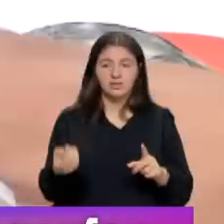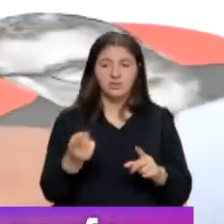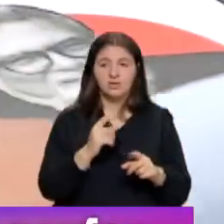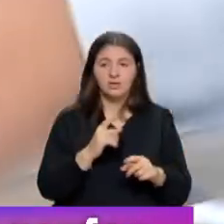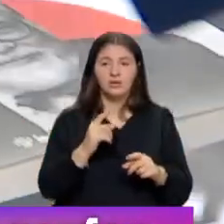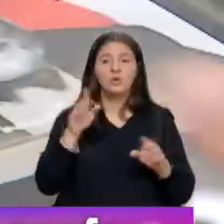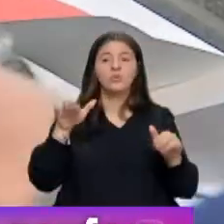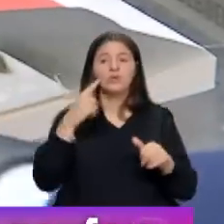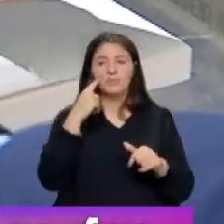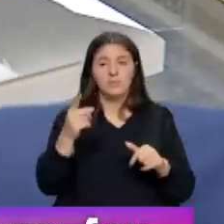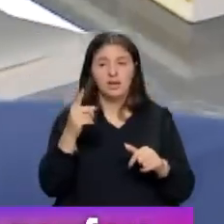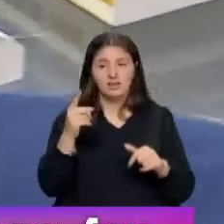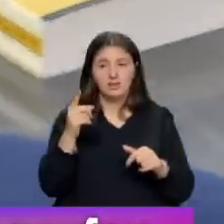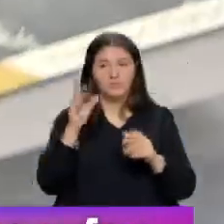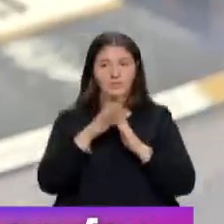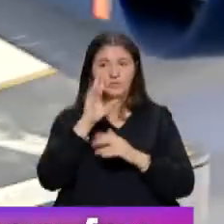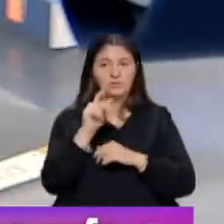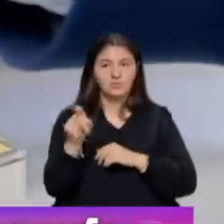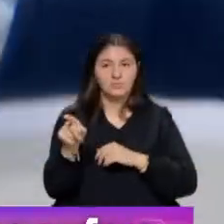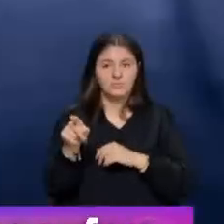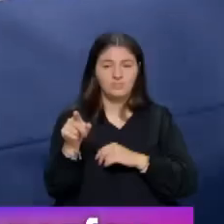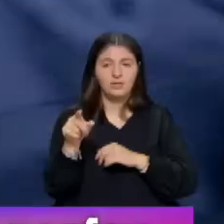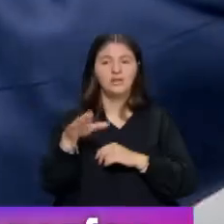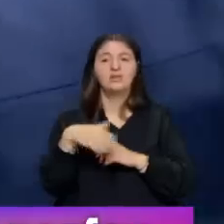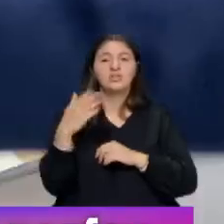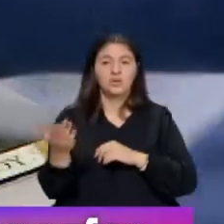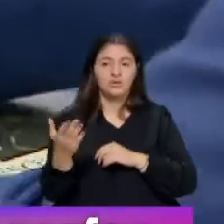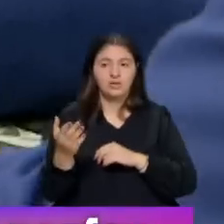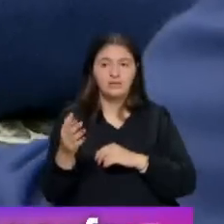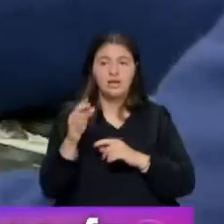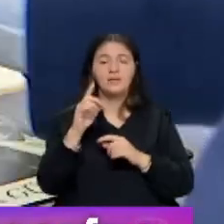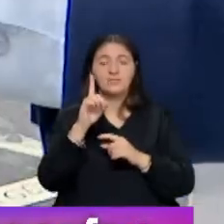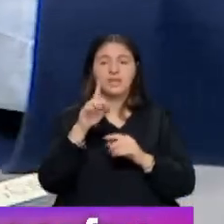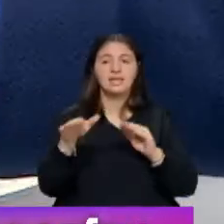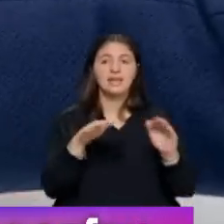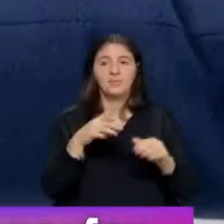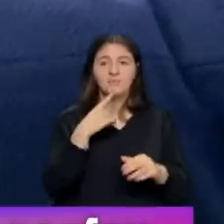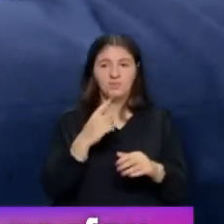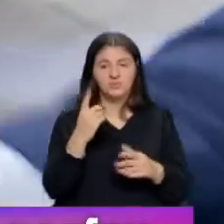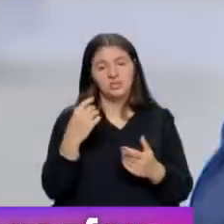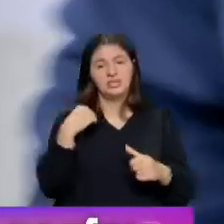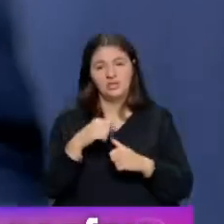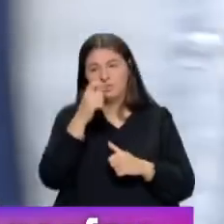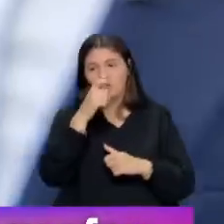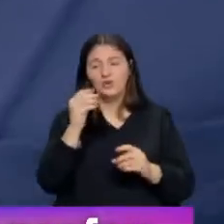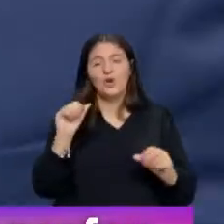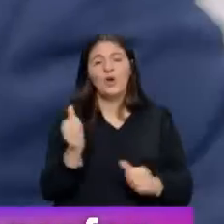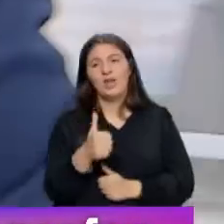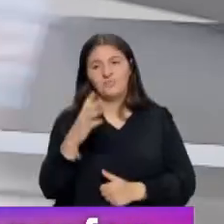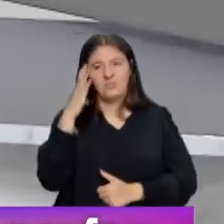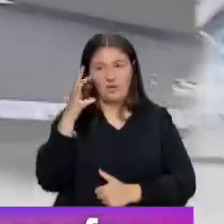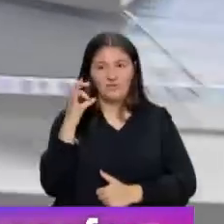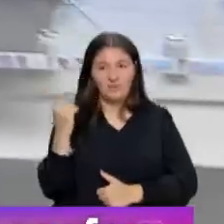kuşa bak kitabı da göstereyim hemen sonra bir de deprem demiştik yine Türkiye'nin önemli